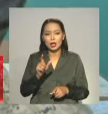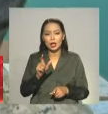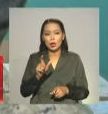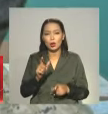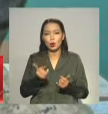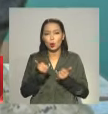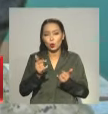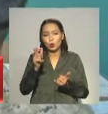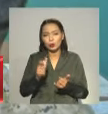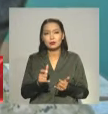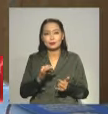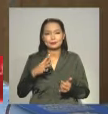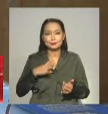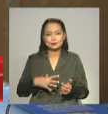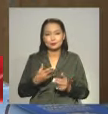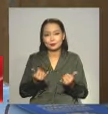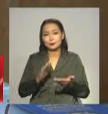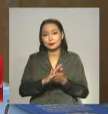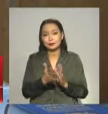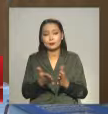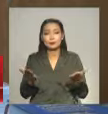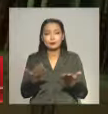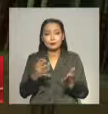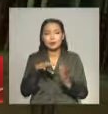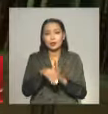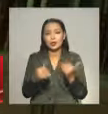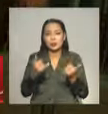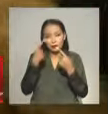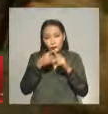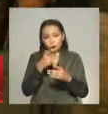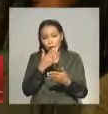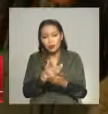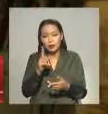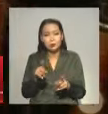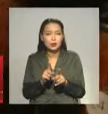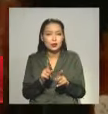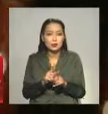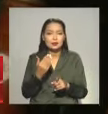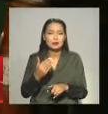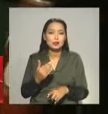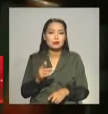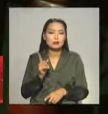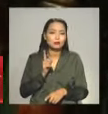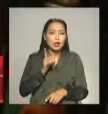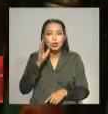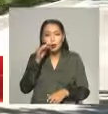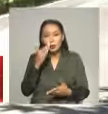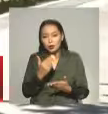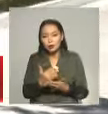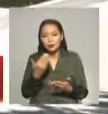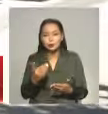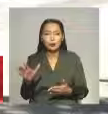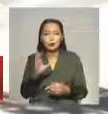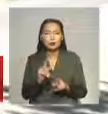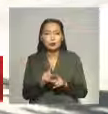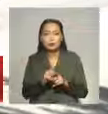для службы на границе созданы все условия, внедряются современные технологии, помогают нести службу и пограничные собаки. Все это позволяет держать границу на